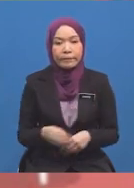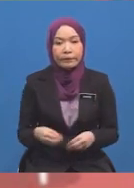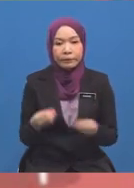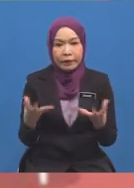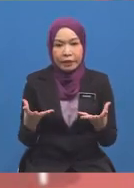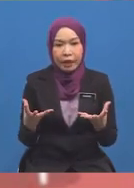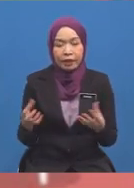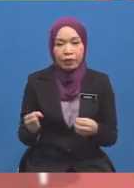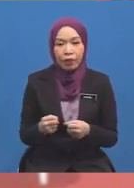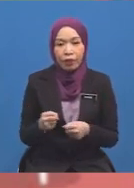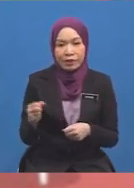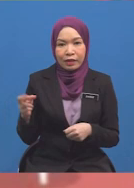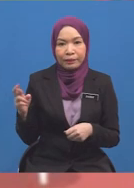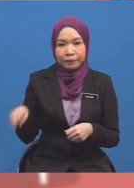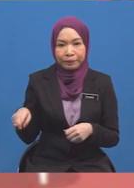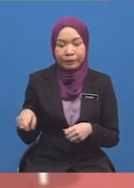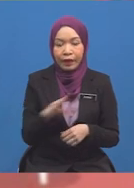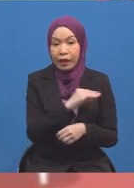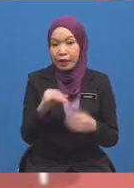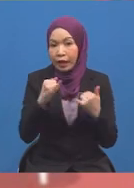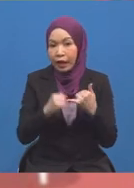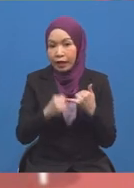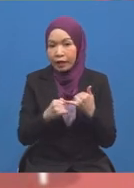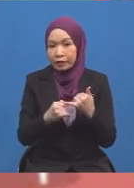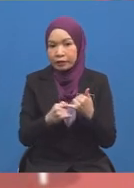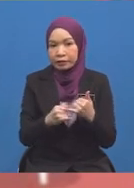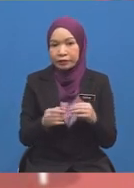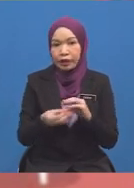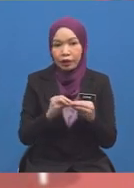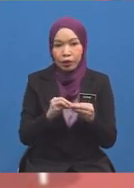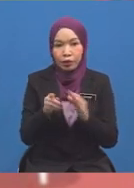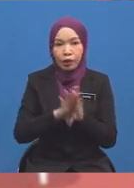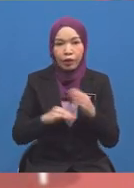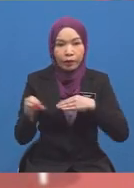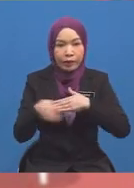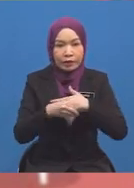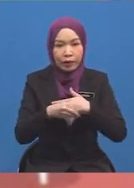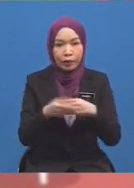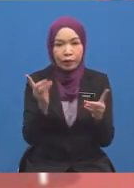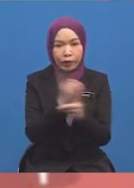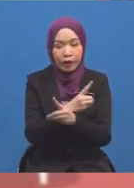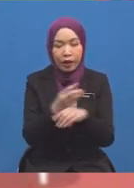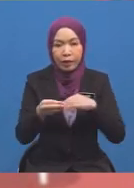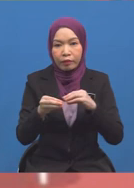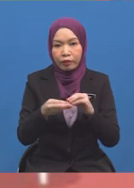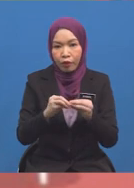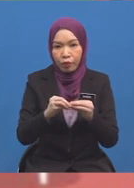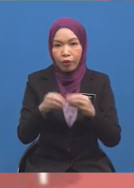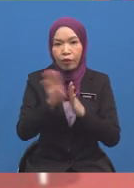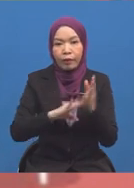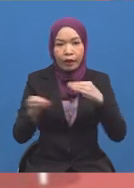wajah dan akhir sekali nunggu bercampur darah nomor